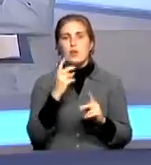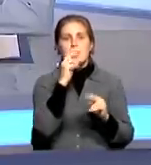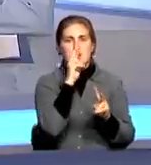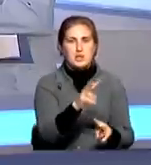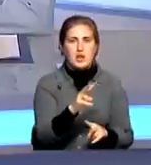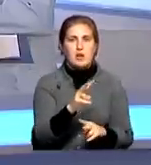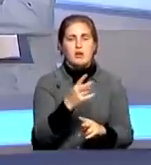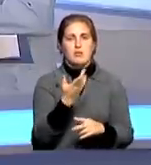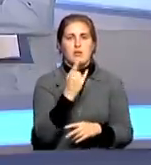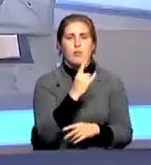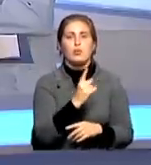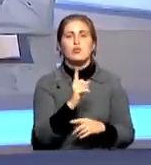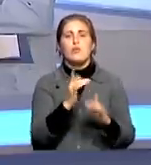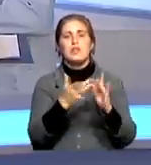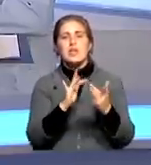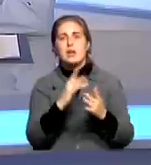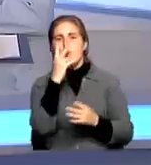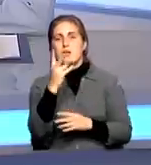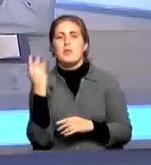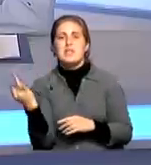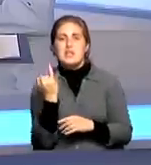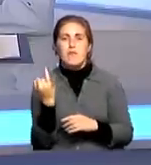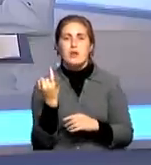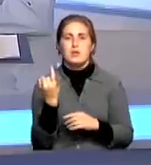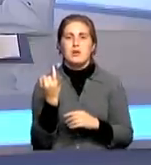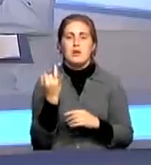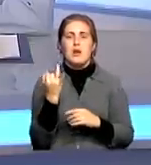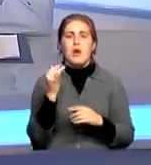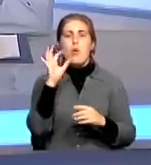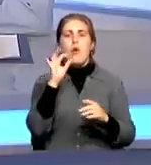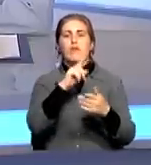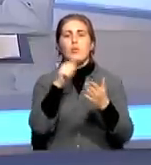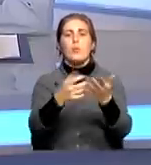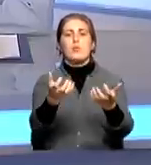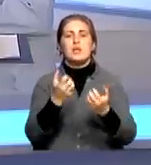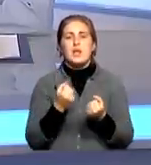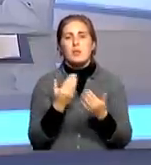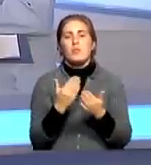который в интернете поинтересовался вопросом приобретения,